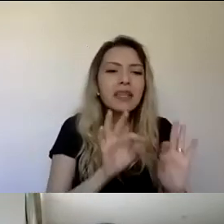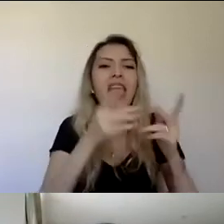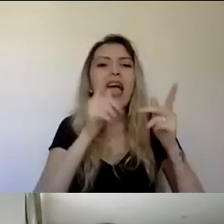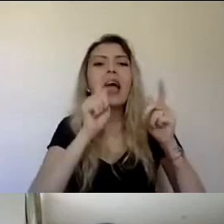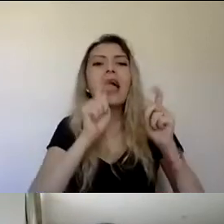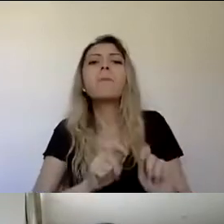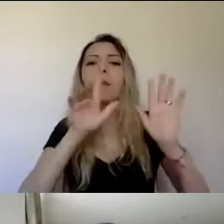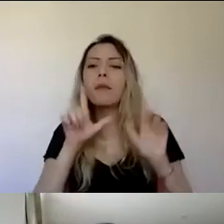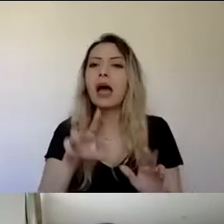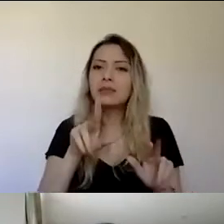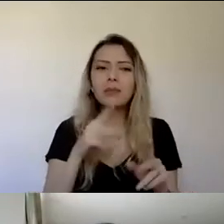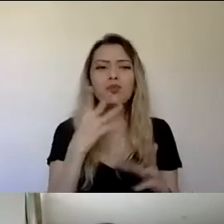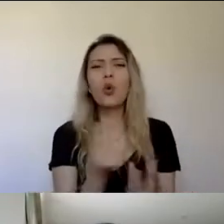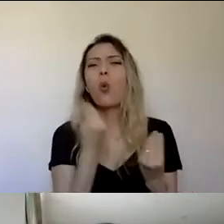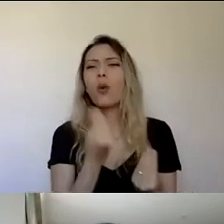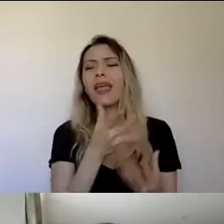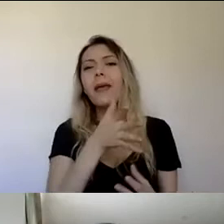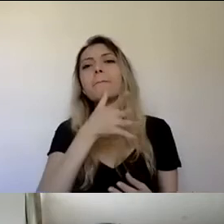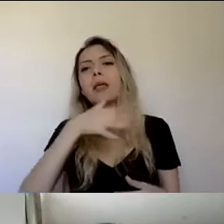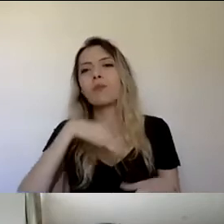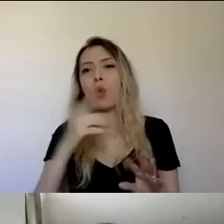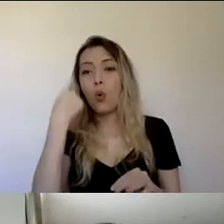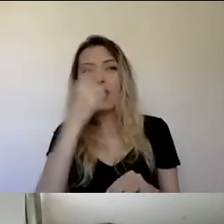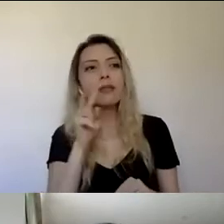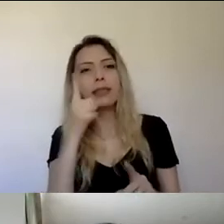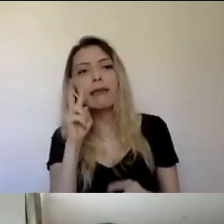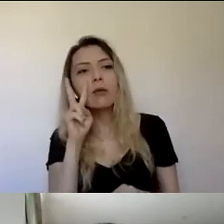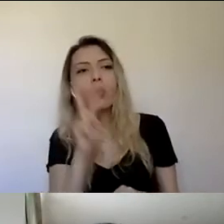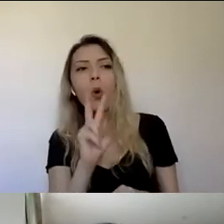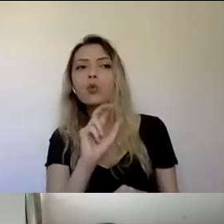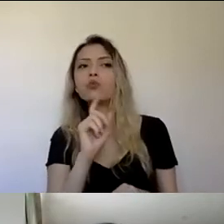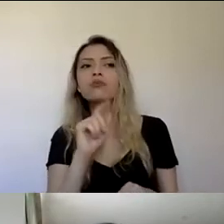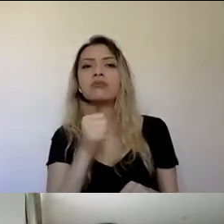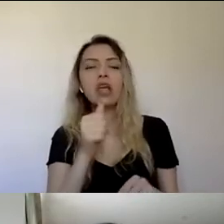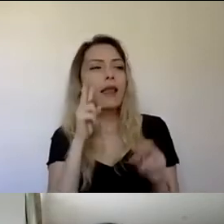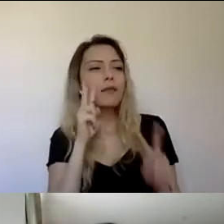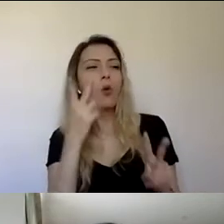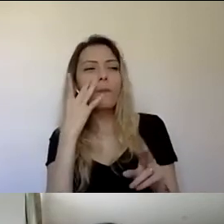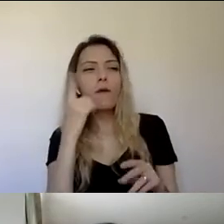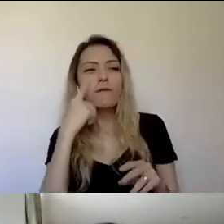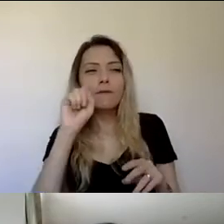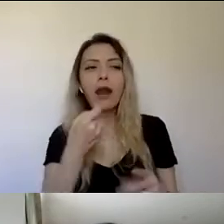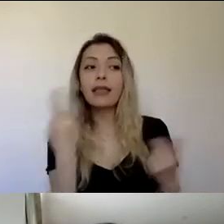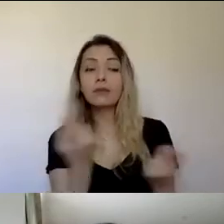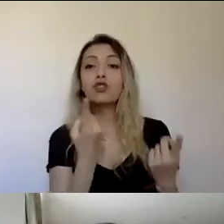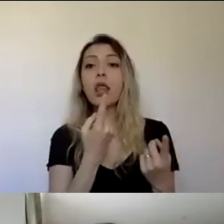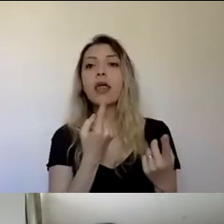O yüzden de sadece gördüklerimizi izleyebiliyoruz. Oysa gördüklerimizin dışına da çıkabilmek